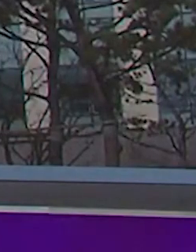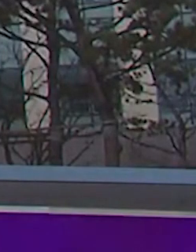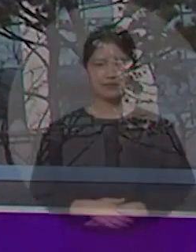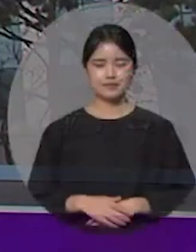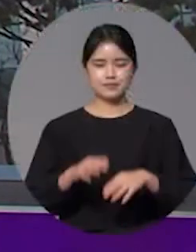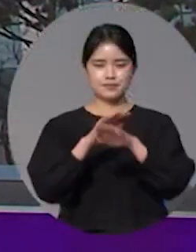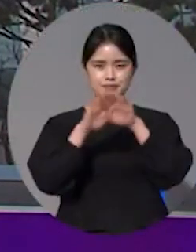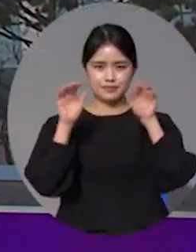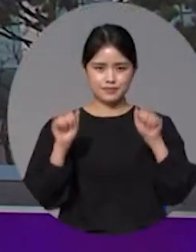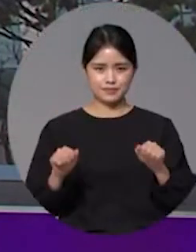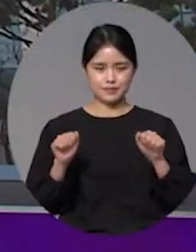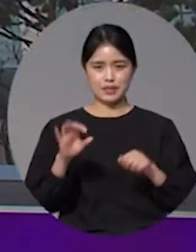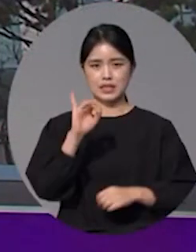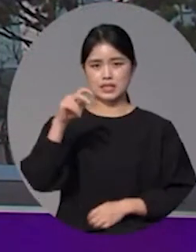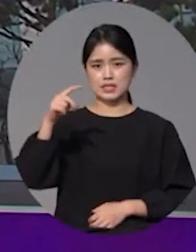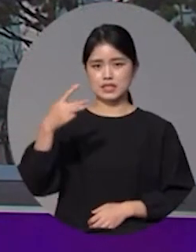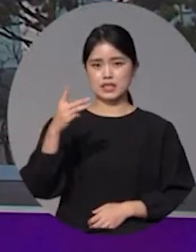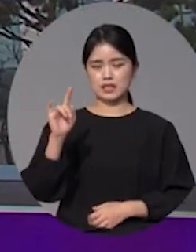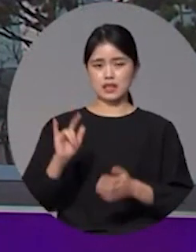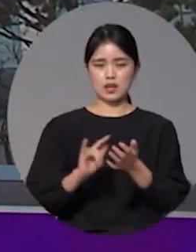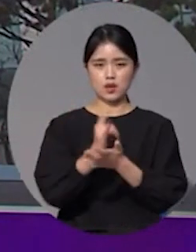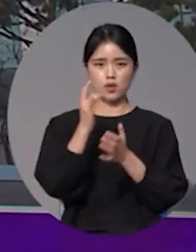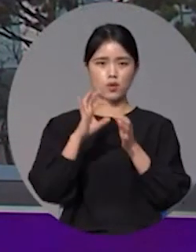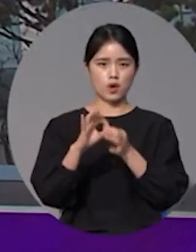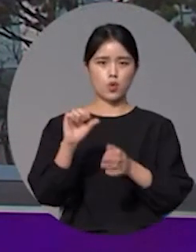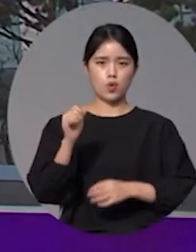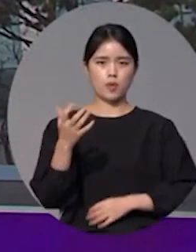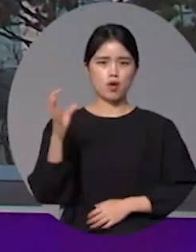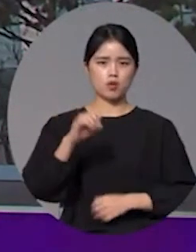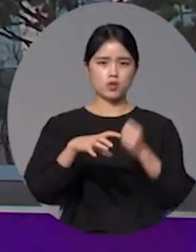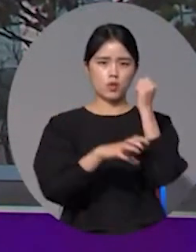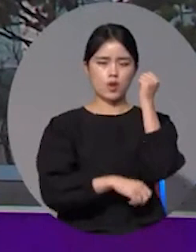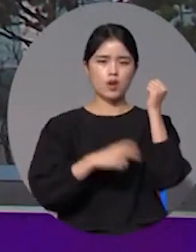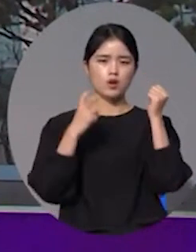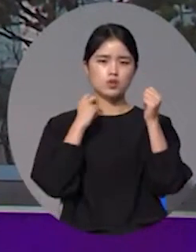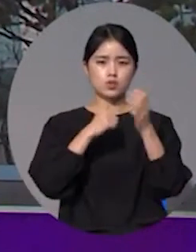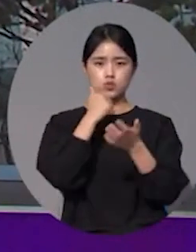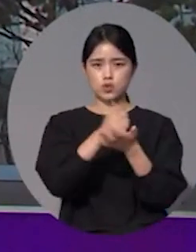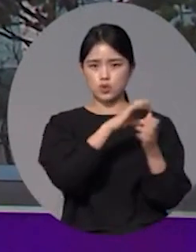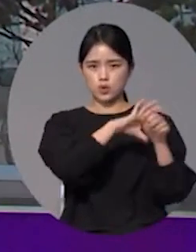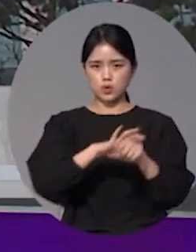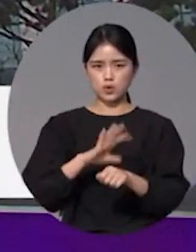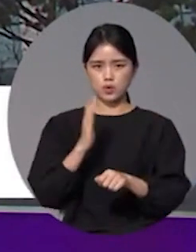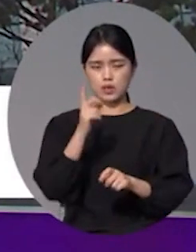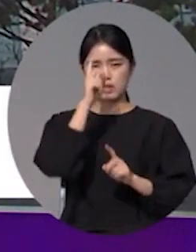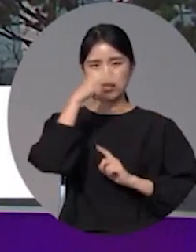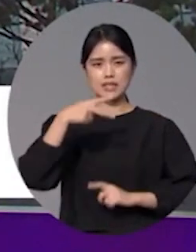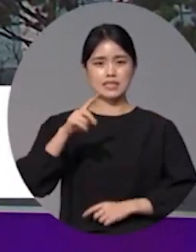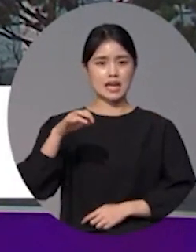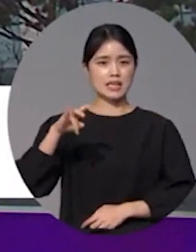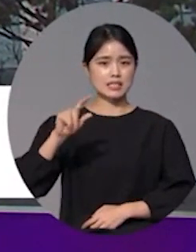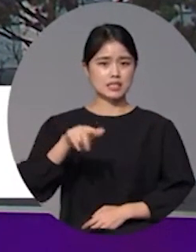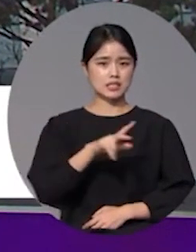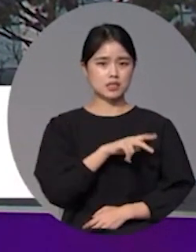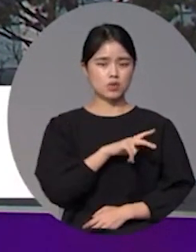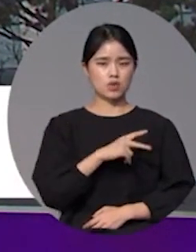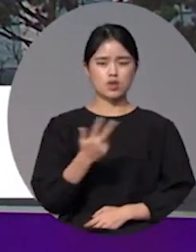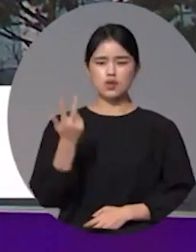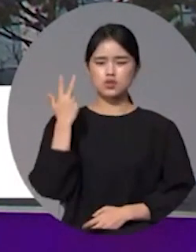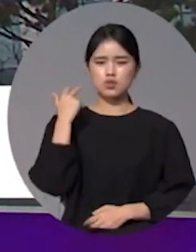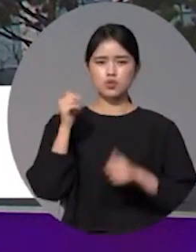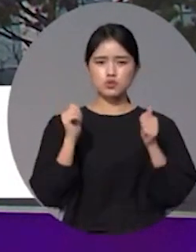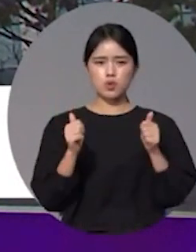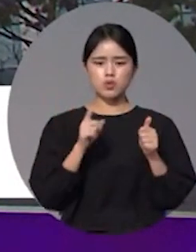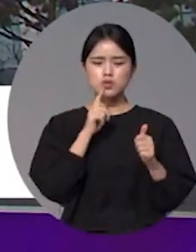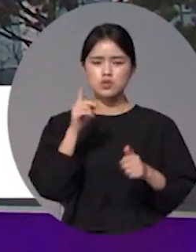여러분이 아니었습니까 이스타 항공 관련 5 100억대 횡령 배임 혐의로 구속된 이상직 의원 지난주 법원이 신청도 하지 않았던